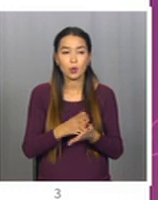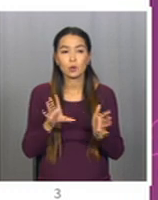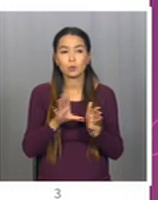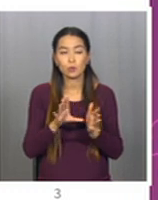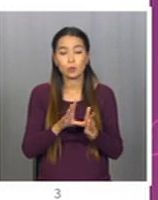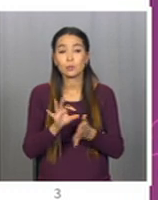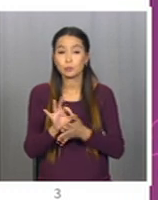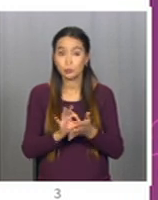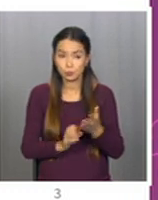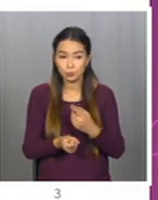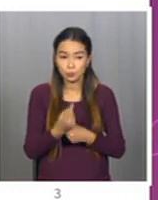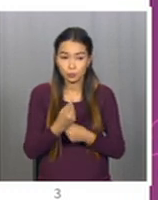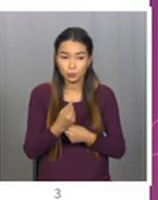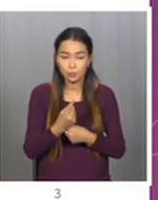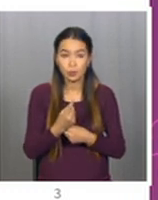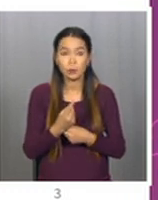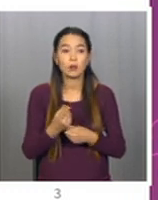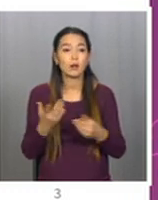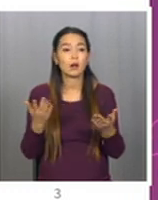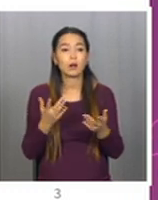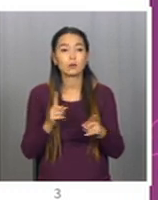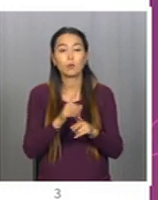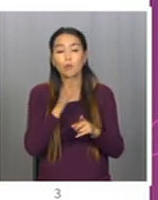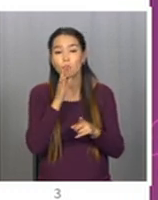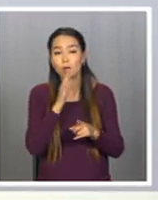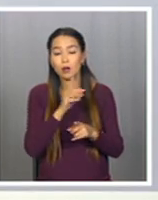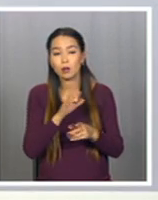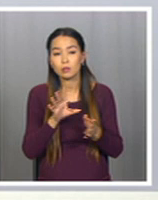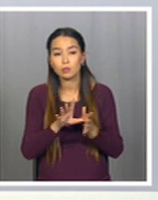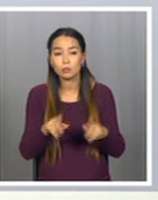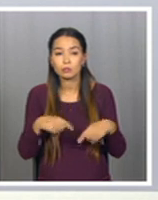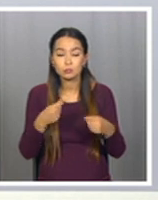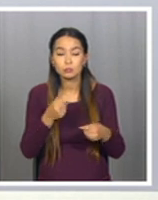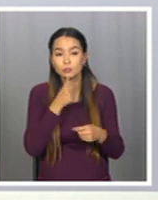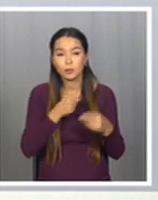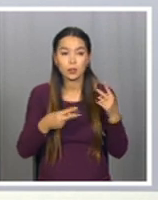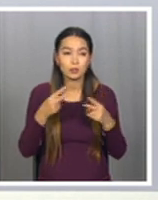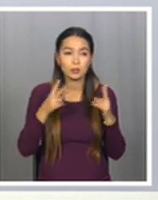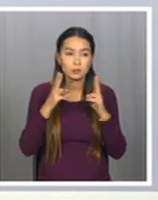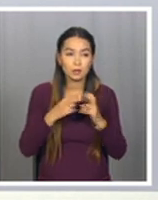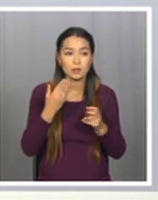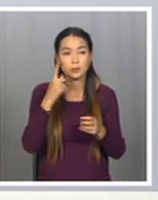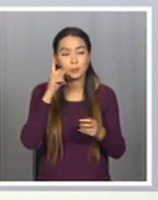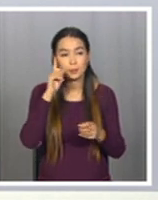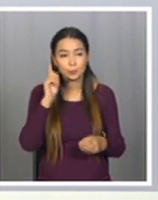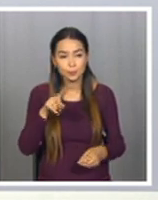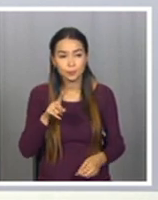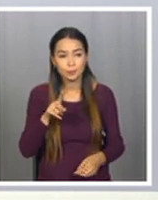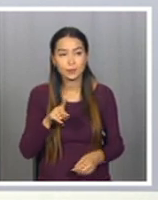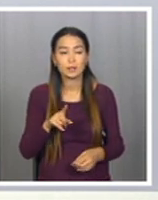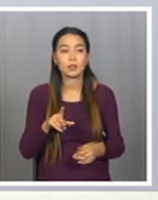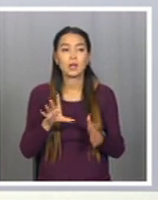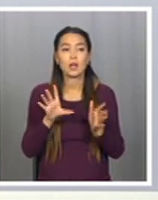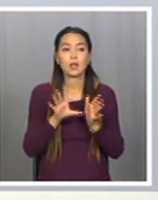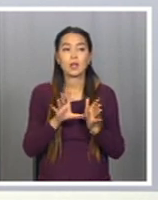ма? Немесе оған қандай да бір уақыт кете ме? Жауап беріп көрек. Енді біз білеміз электр өрісі